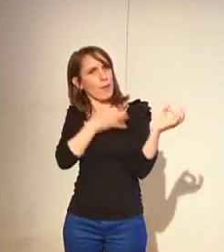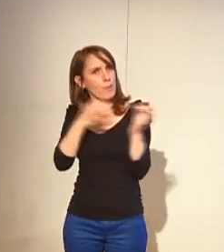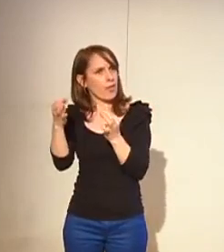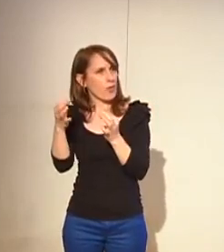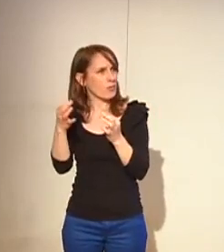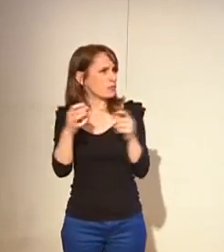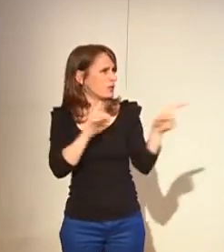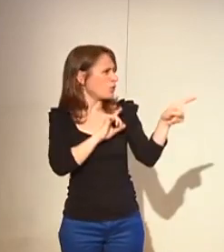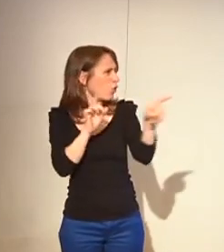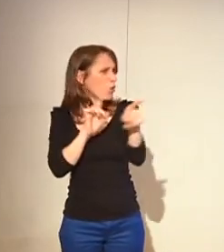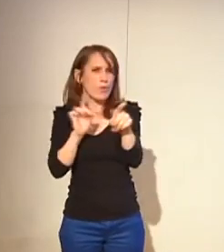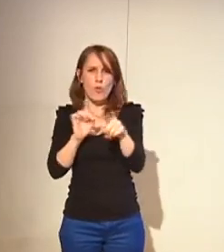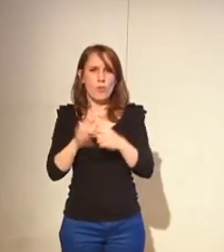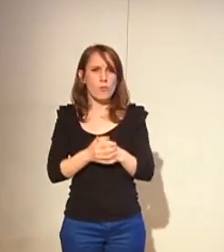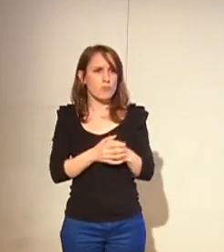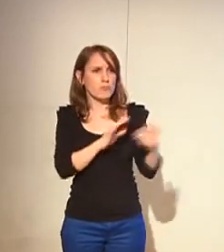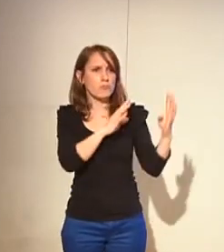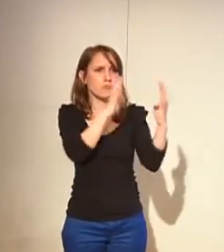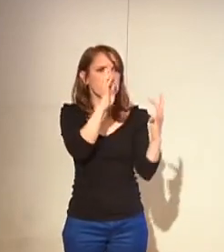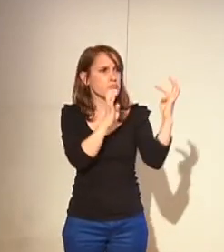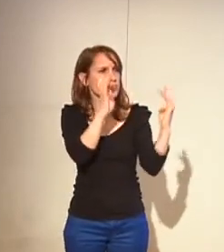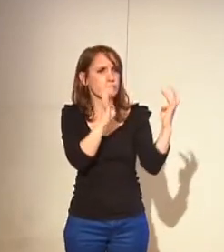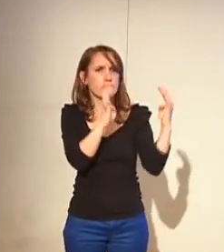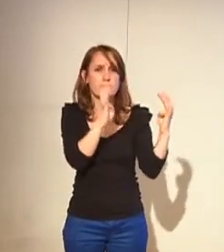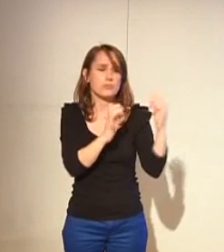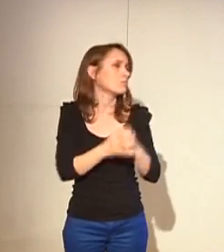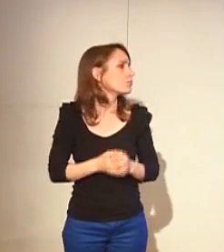permanent et ben ça c'est 53 c'est